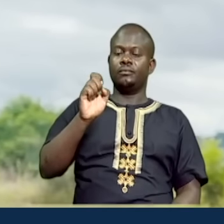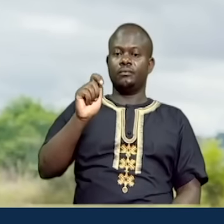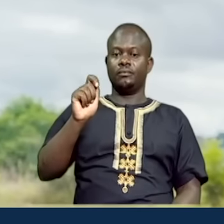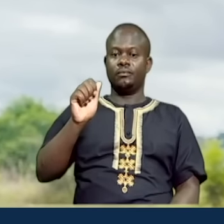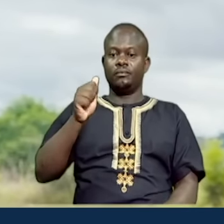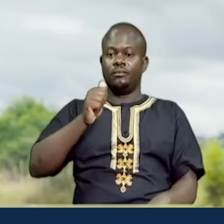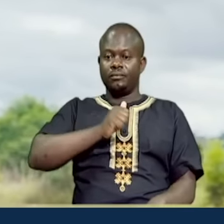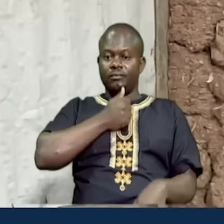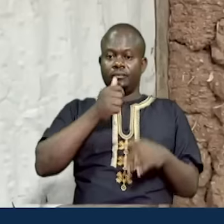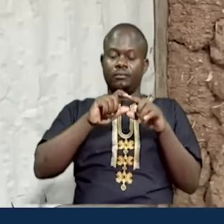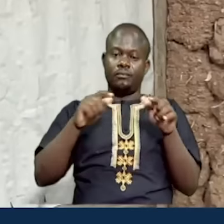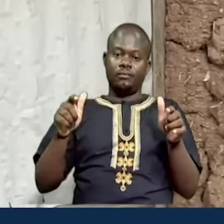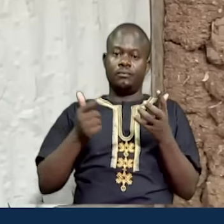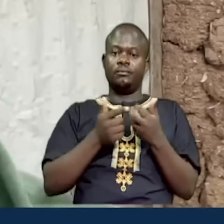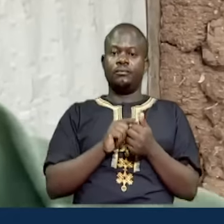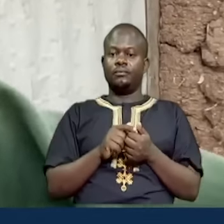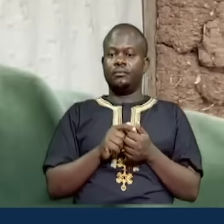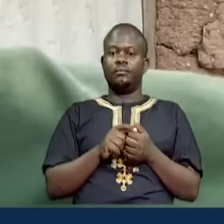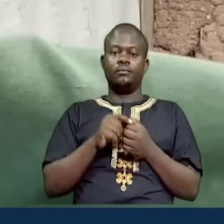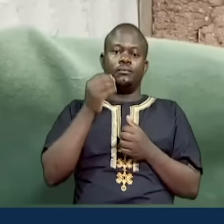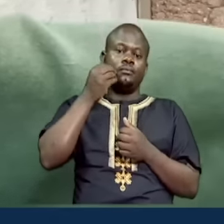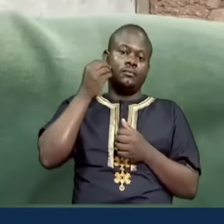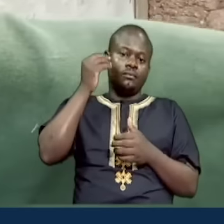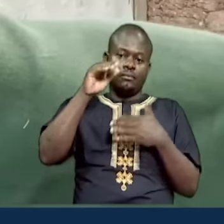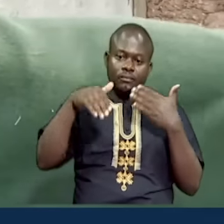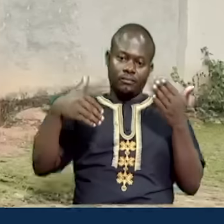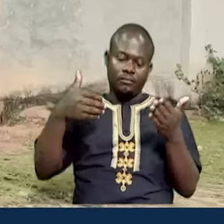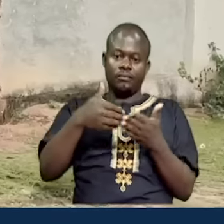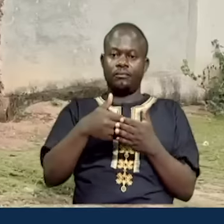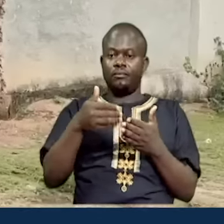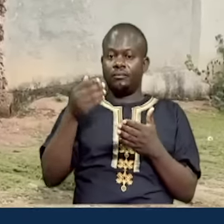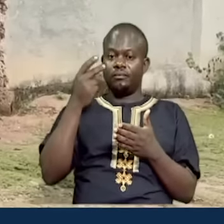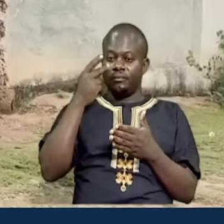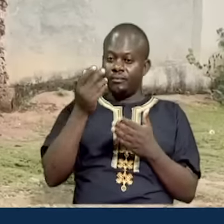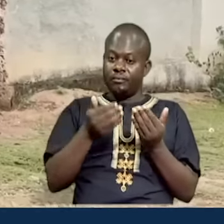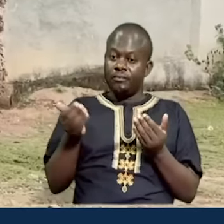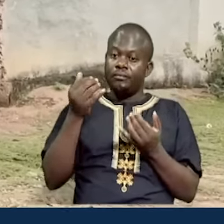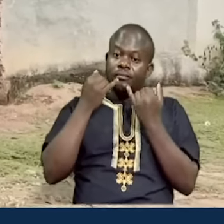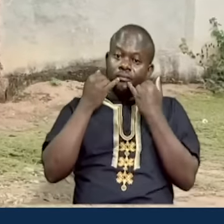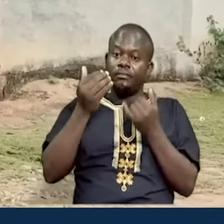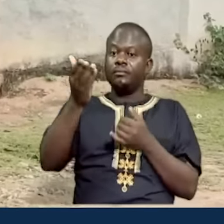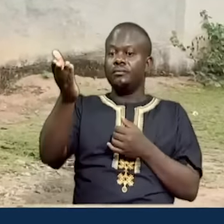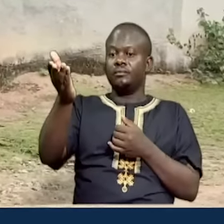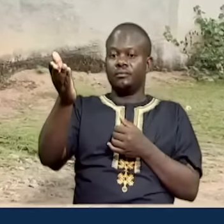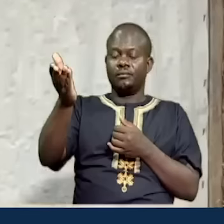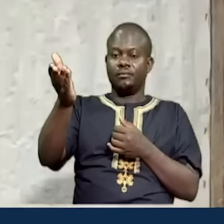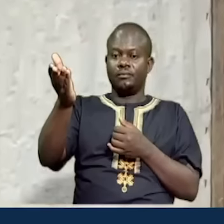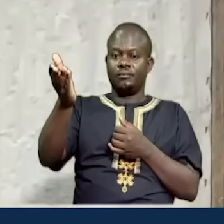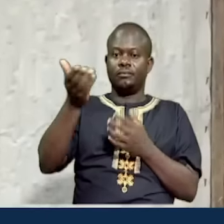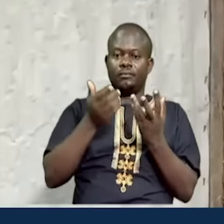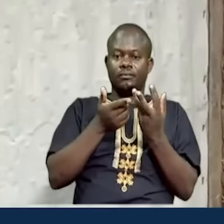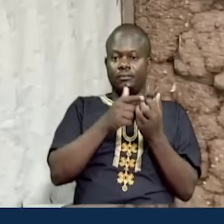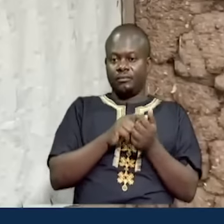afite umurima yarabariwe izingo zose bahamugara n'uriya mwana arabikubwira izingo gutya